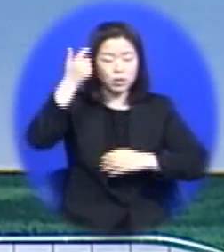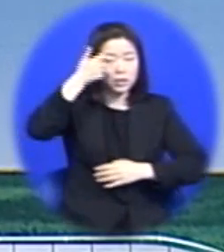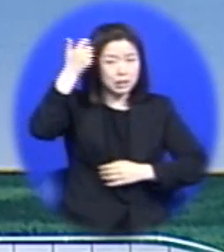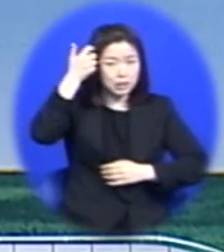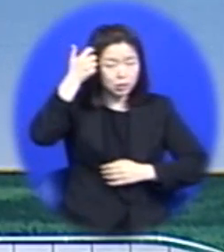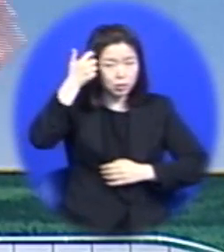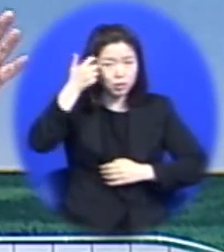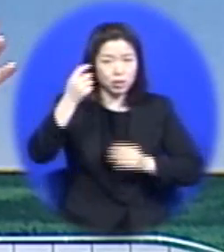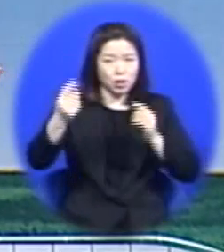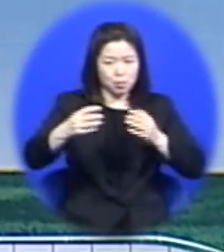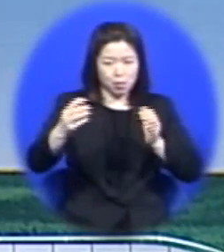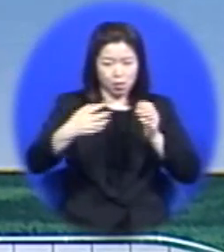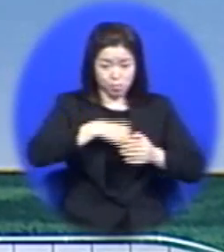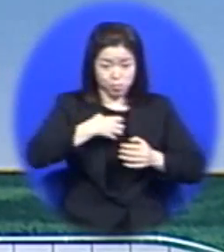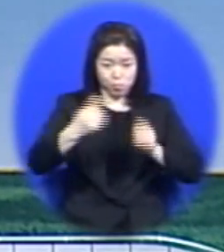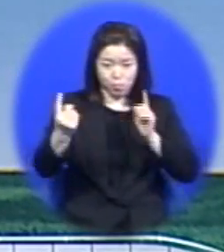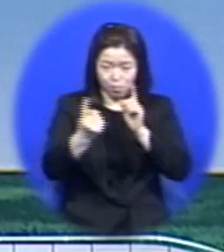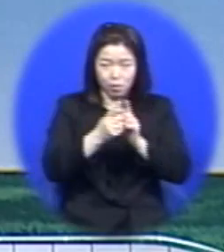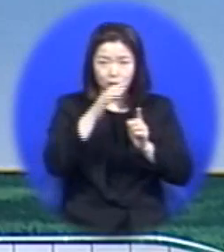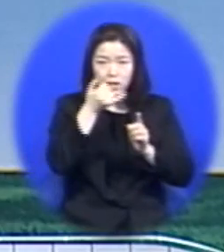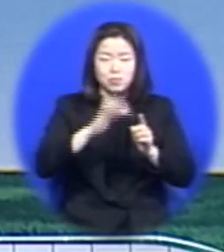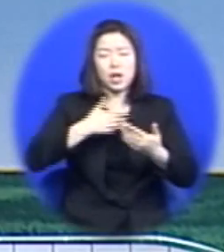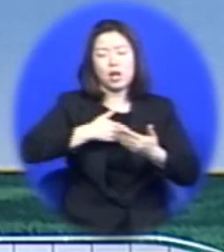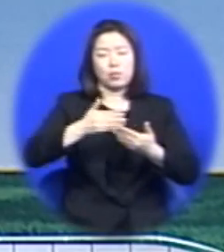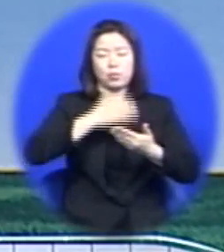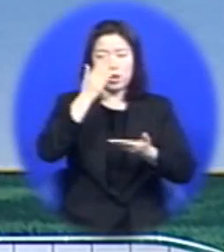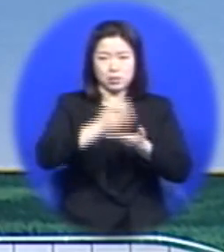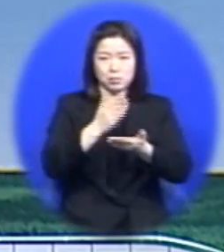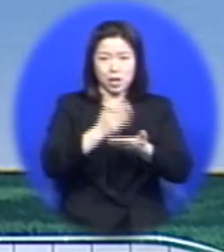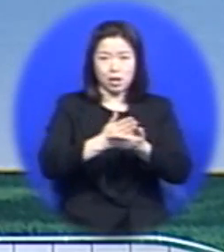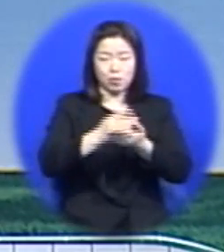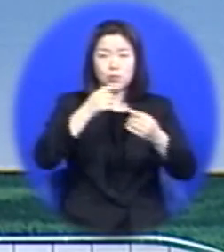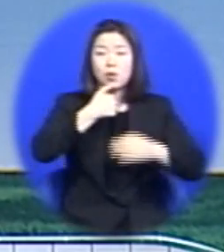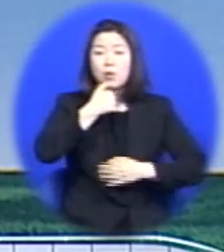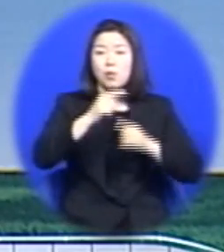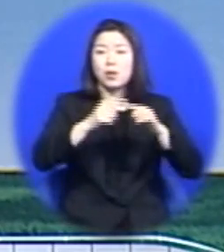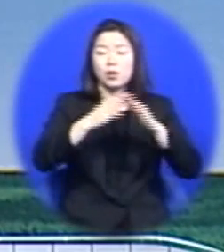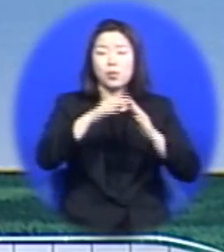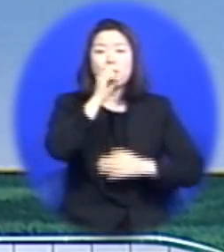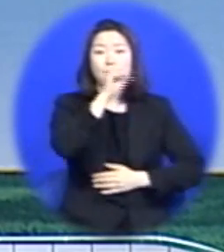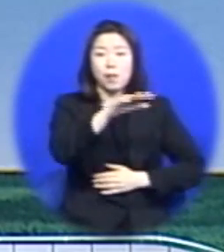닥쳐오겠지만 두려워하지는 말라고 로마 교회에 말합니다.